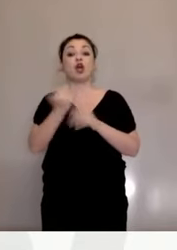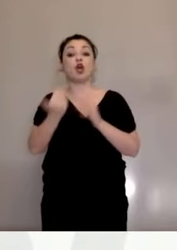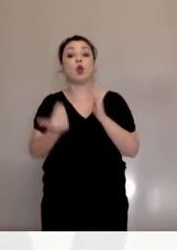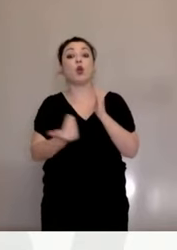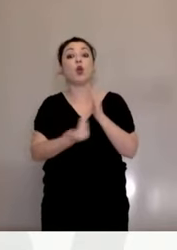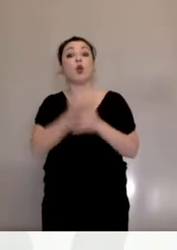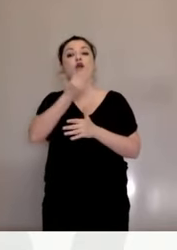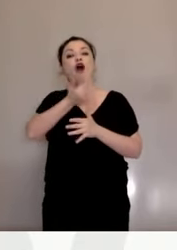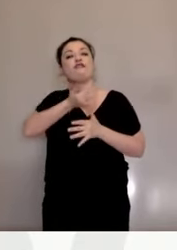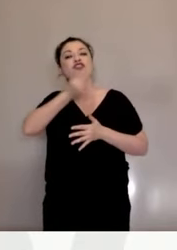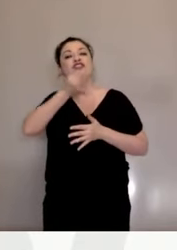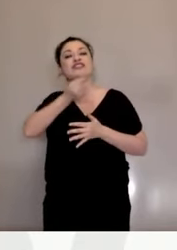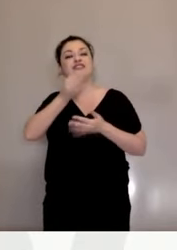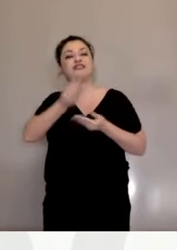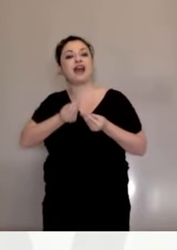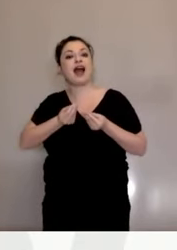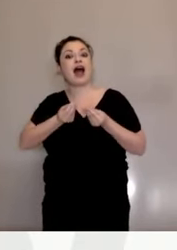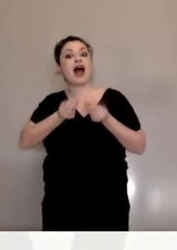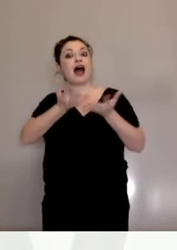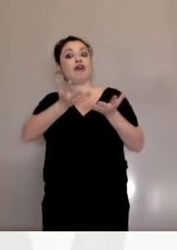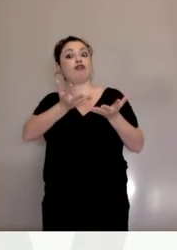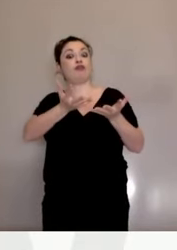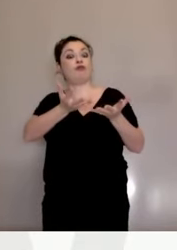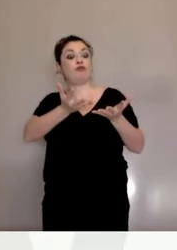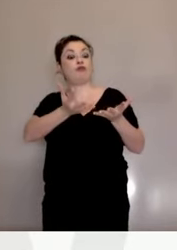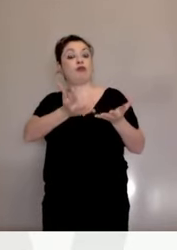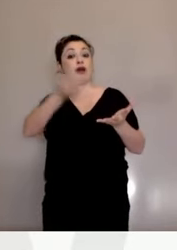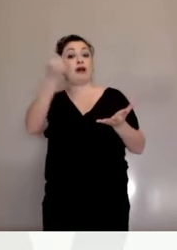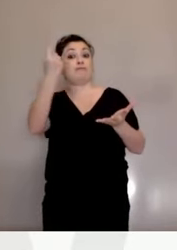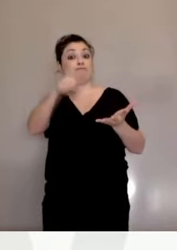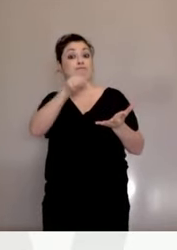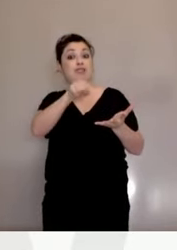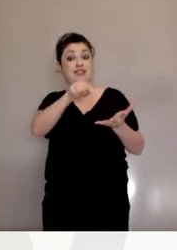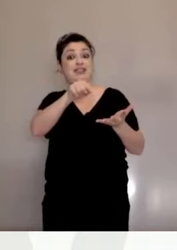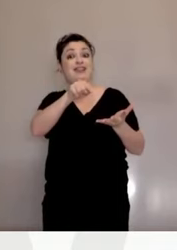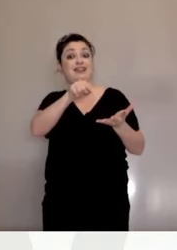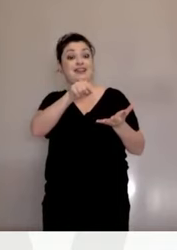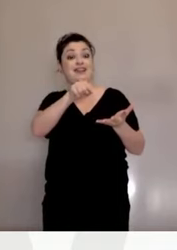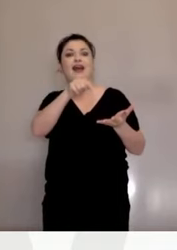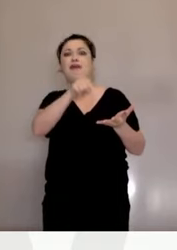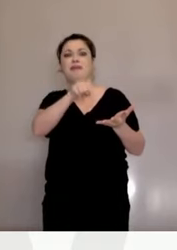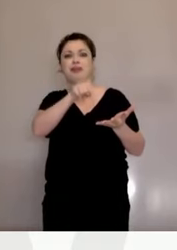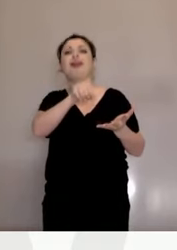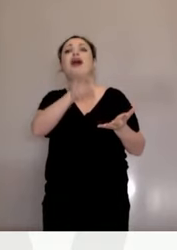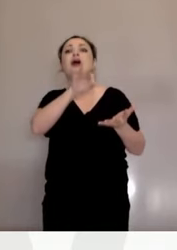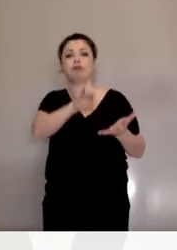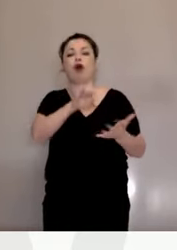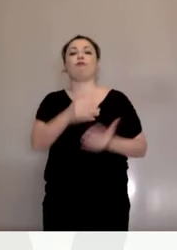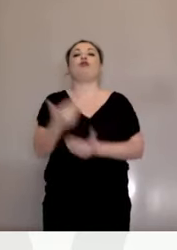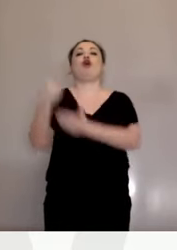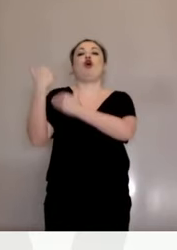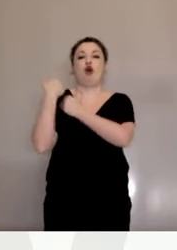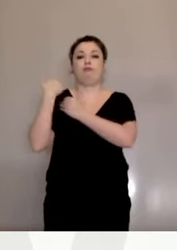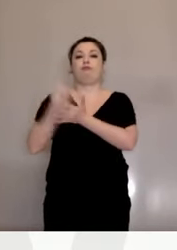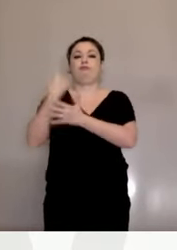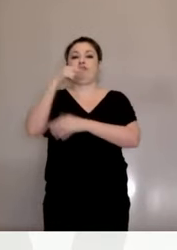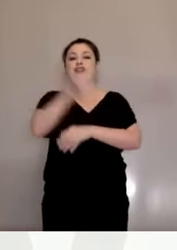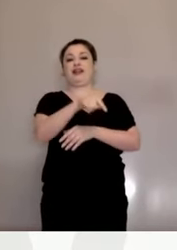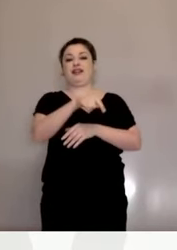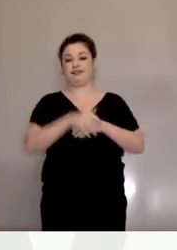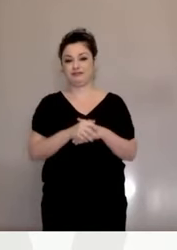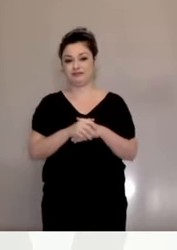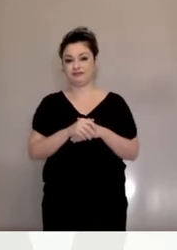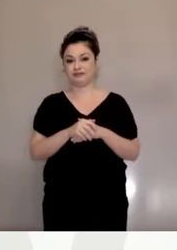questo è la tâche. Il compito. Il compito, sì.